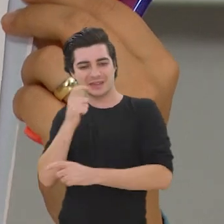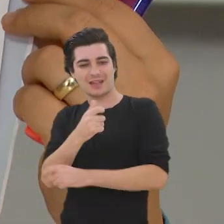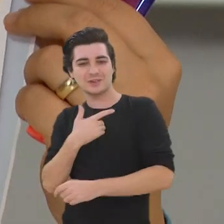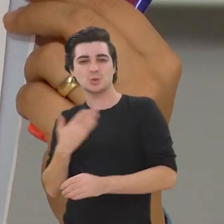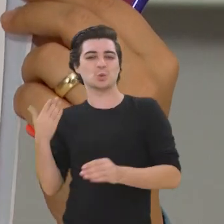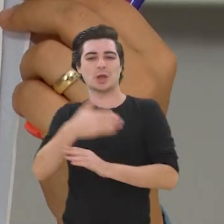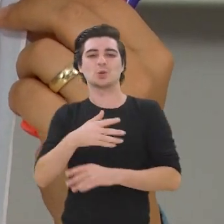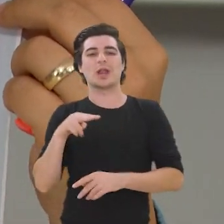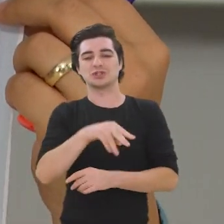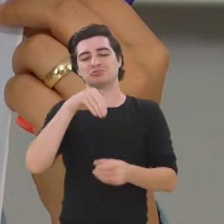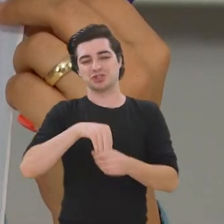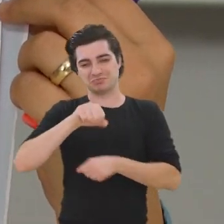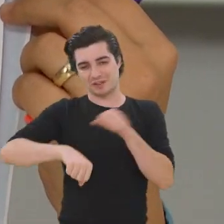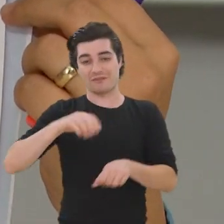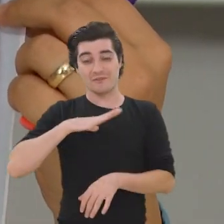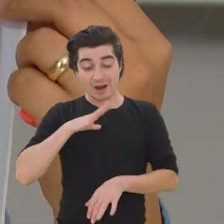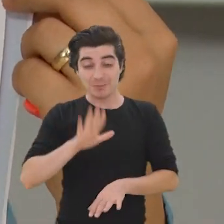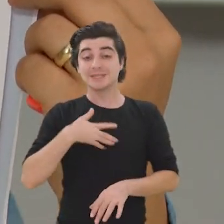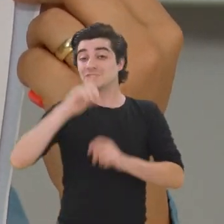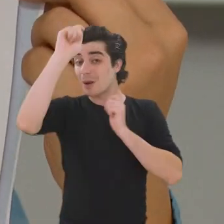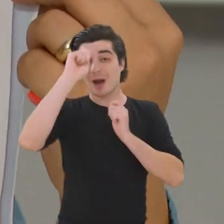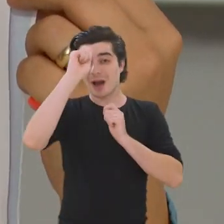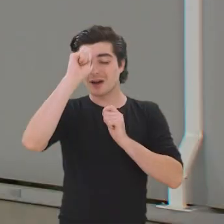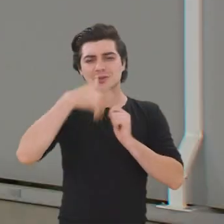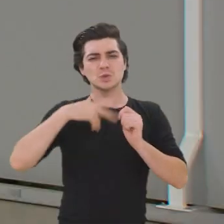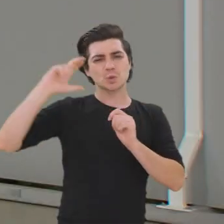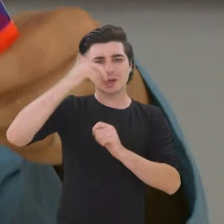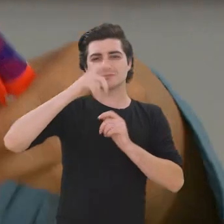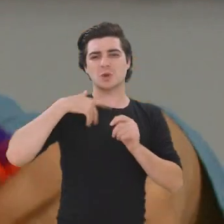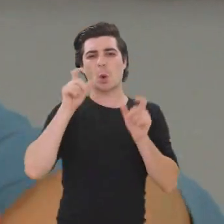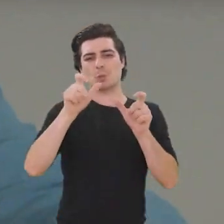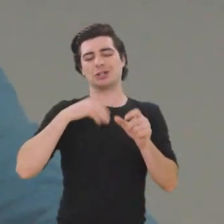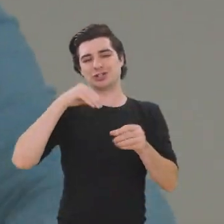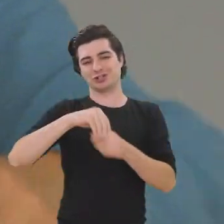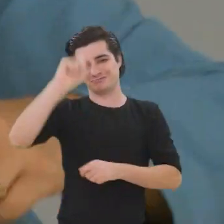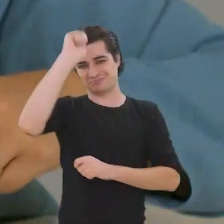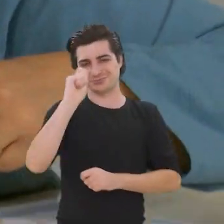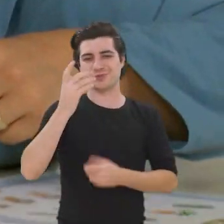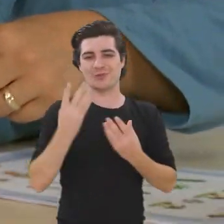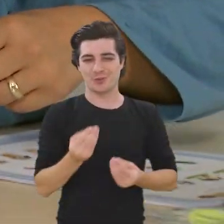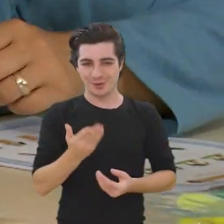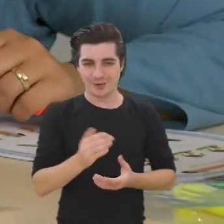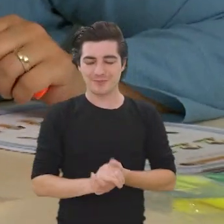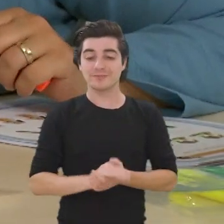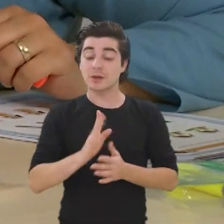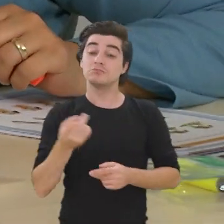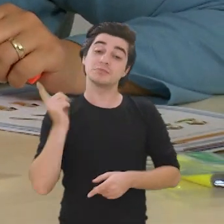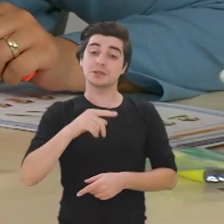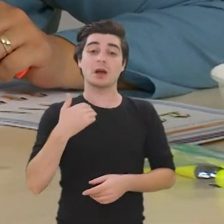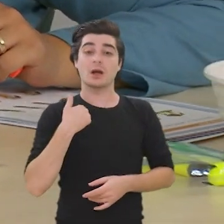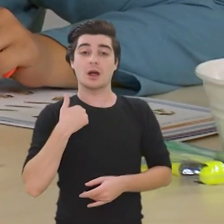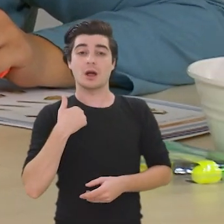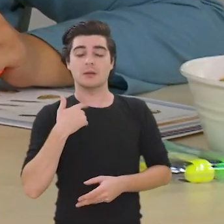giderken kullanırız. Şapkayı da güneşten korunmak için giyeriz. Pekala. Şimdi işaretlemeni yap bakalım. Bir sonrakini